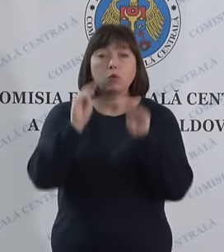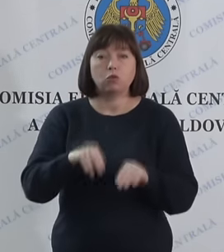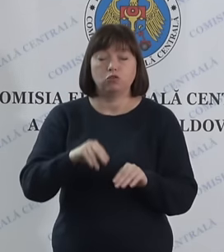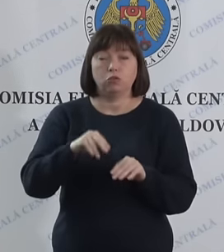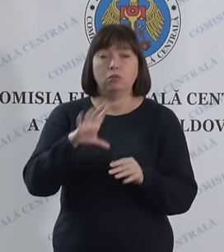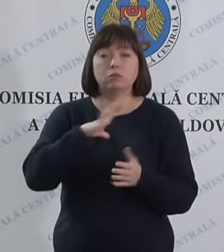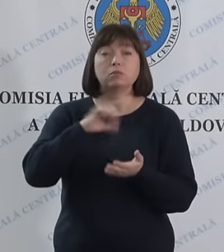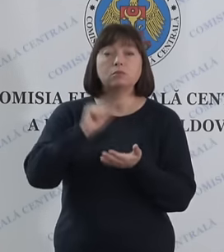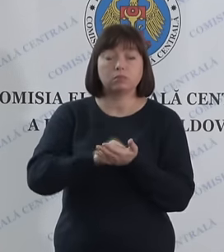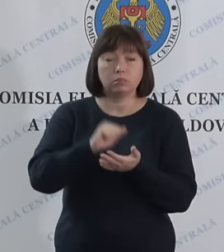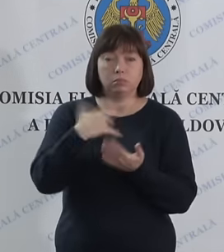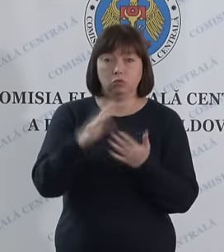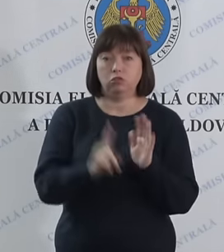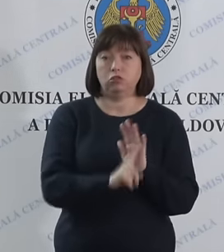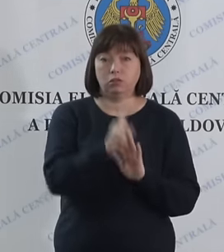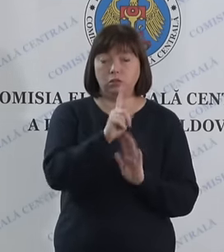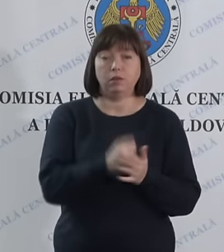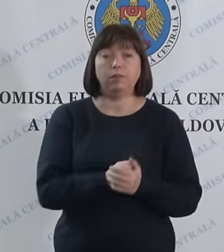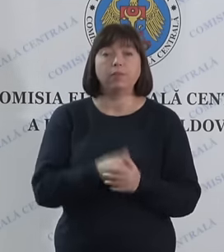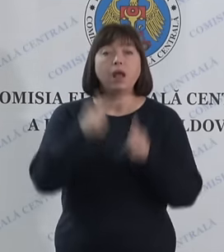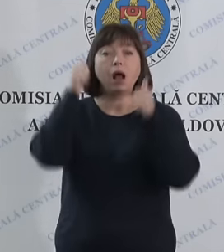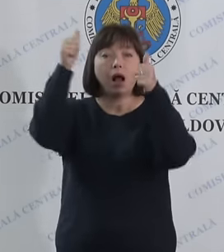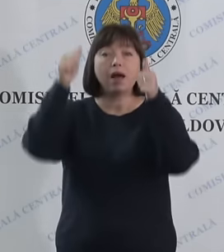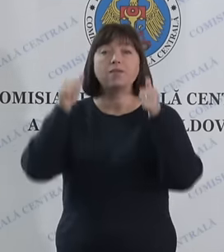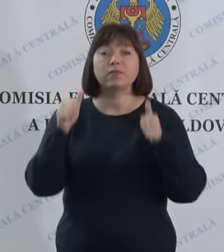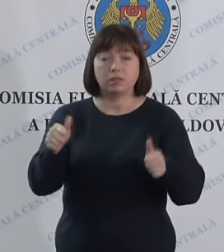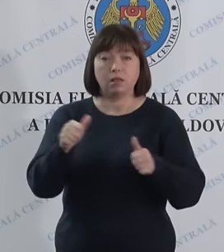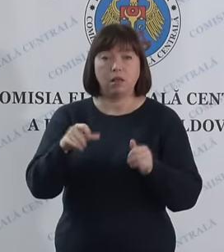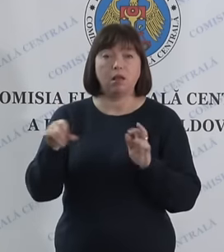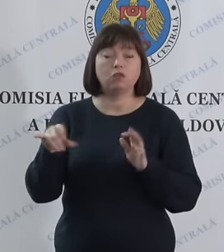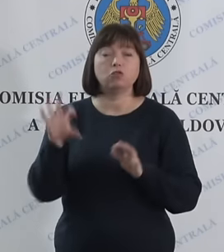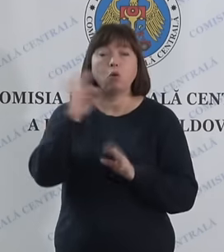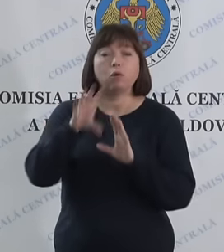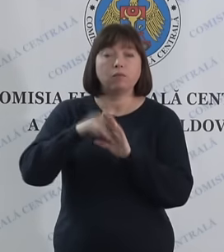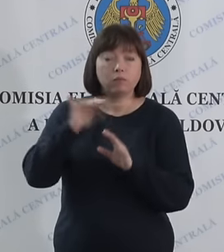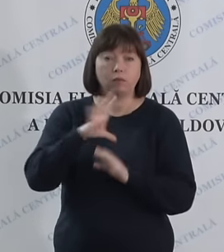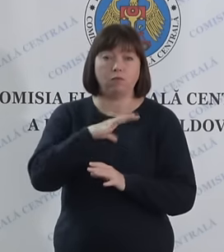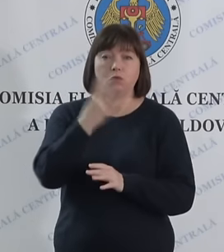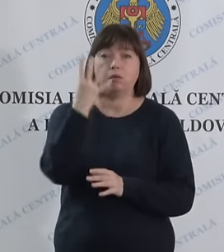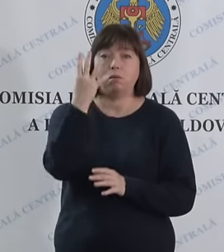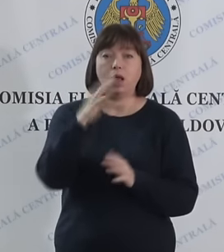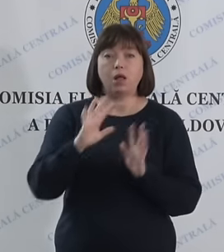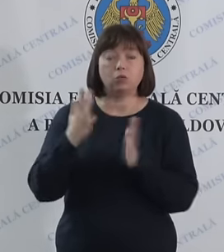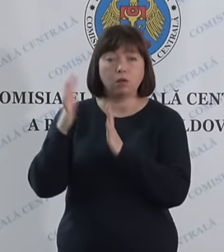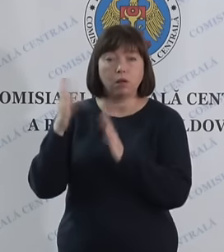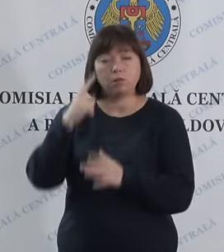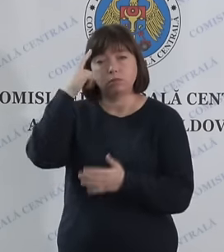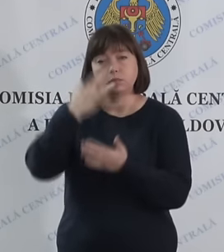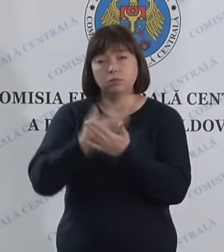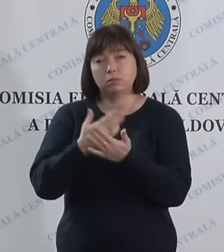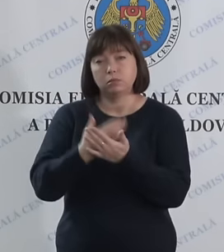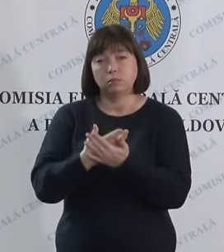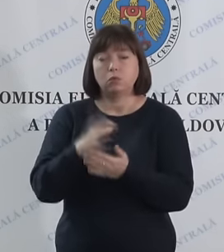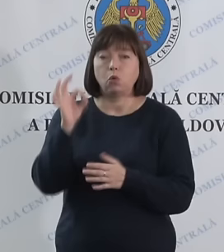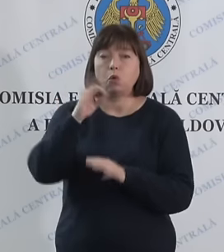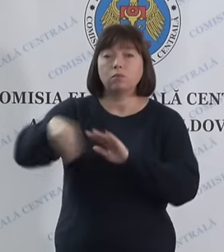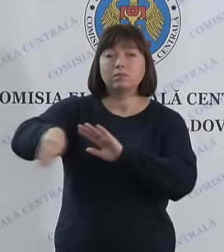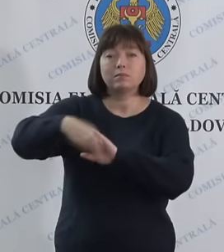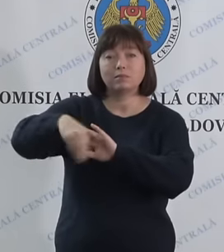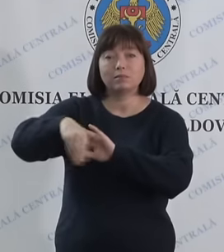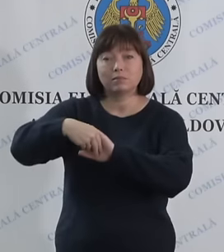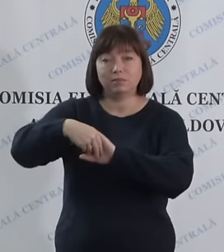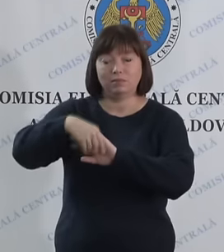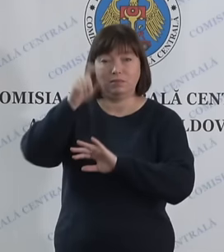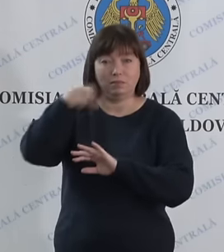contravențional deja pornit, afișaj electoral neautorizat, 4 cazuri, bănuială rezonabilă de corupere